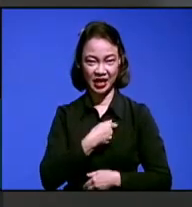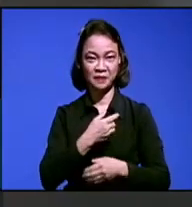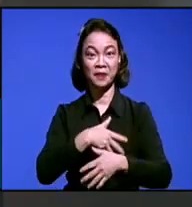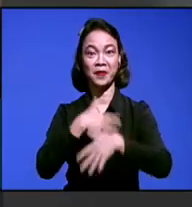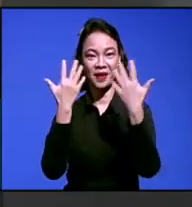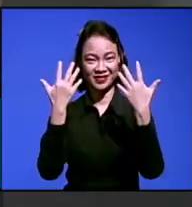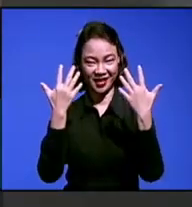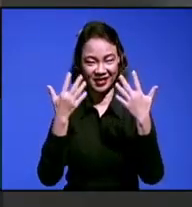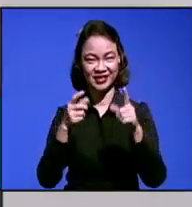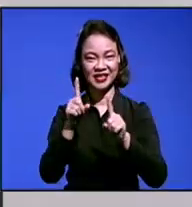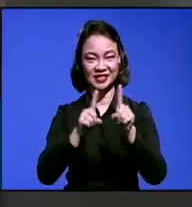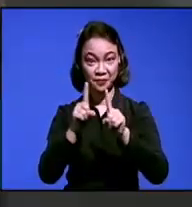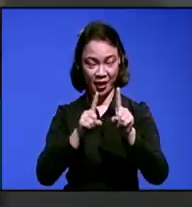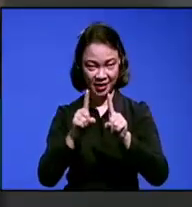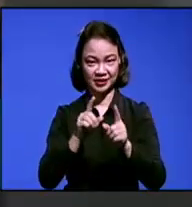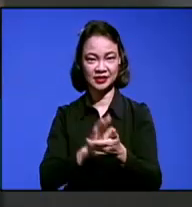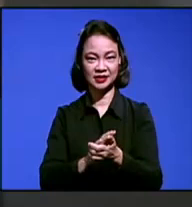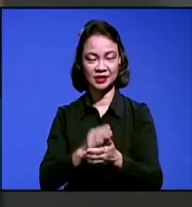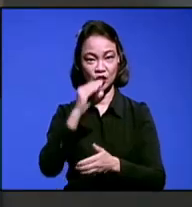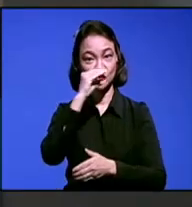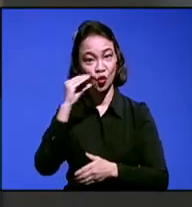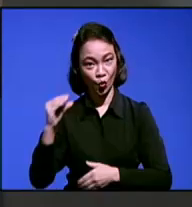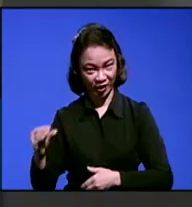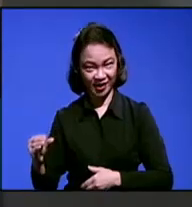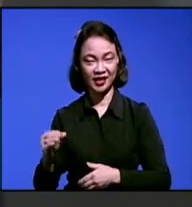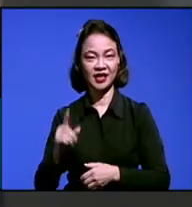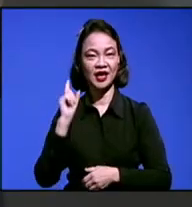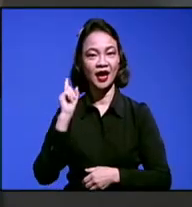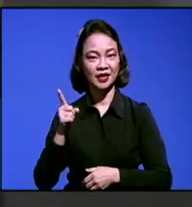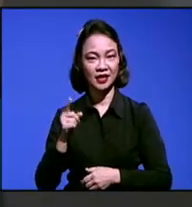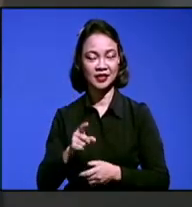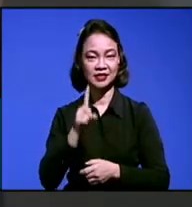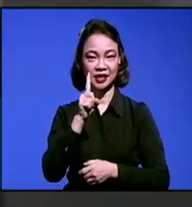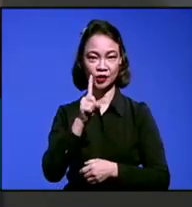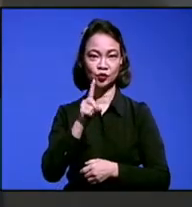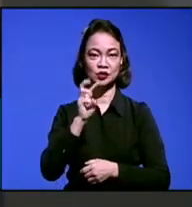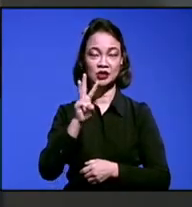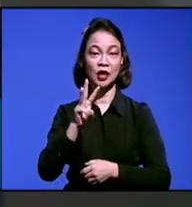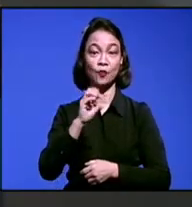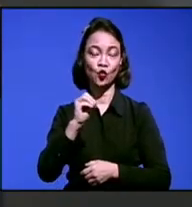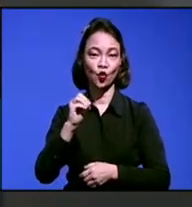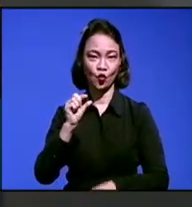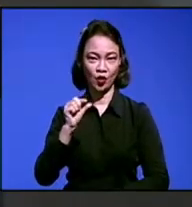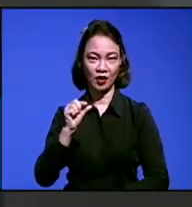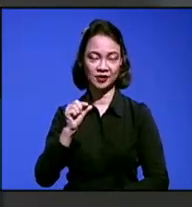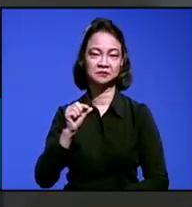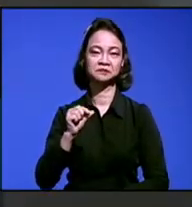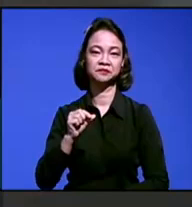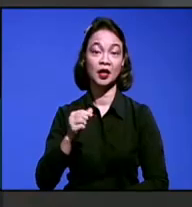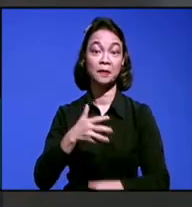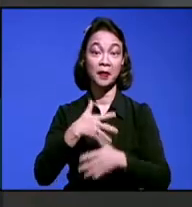membebaskan 11 dulu, nanti sore rencana ada sekitar 130-an orang yang nanti kita